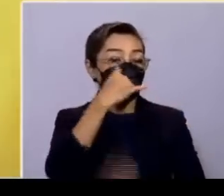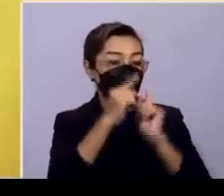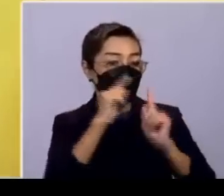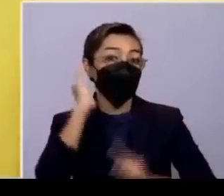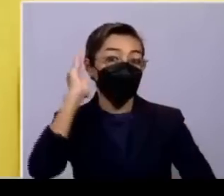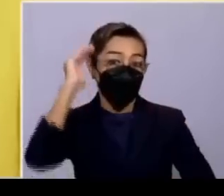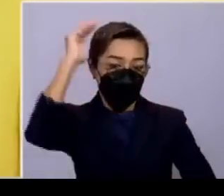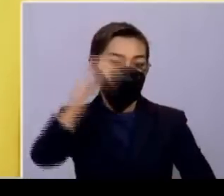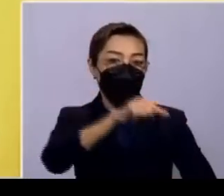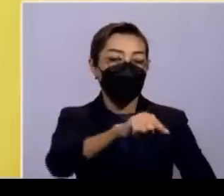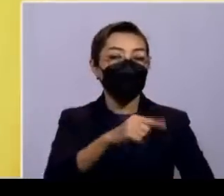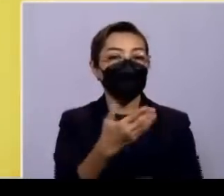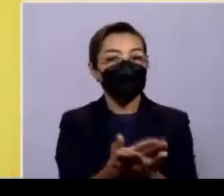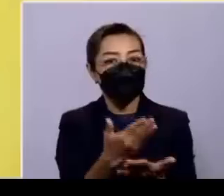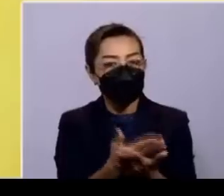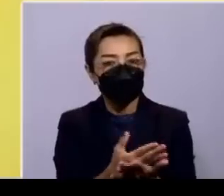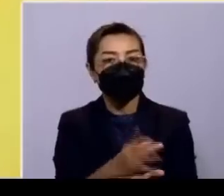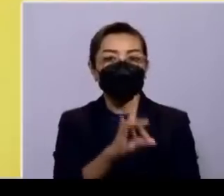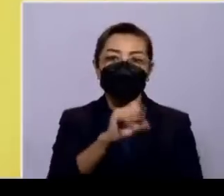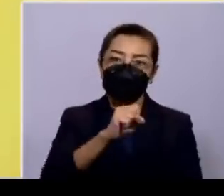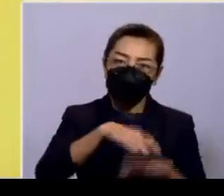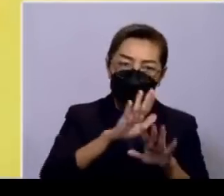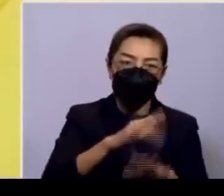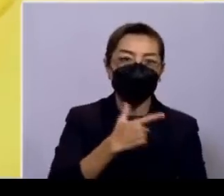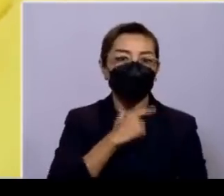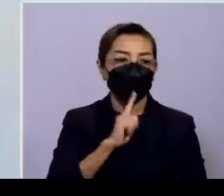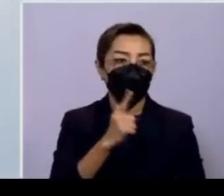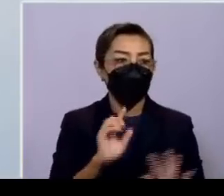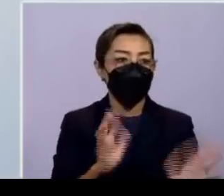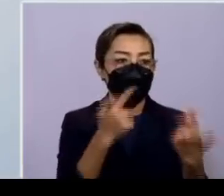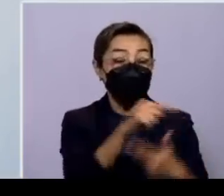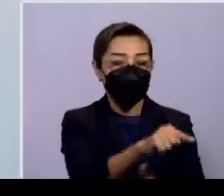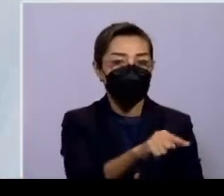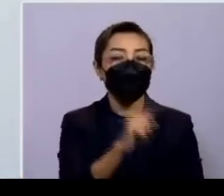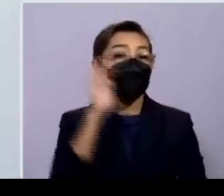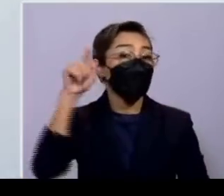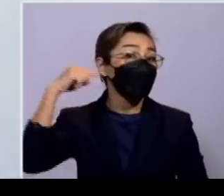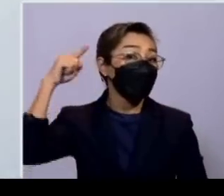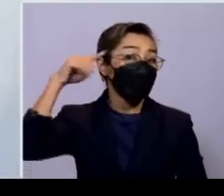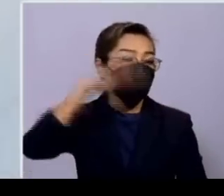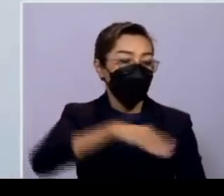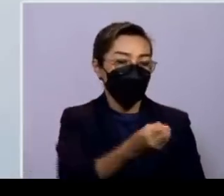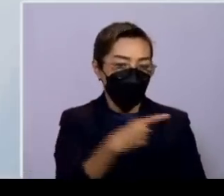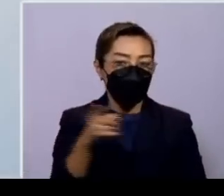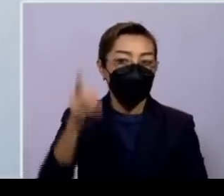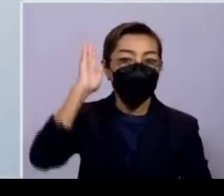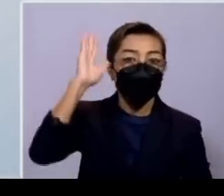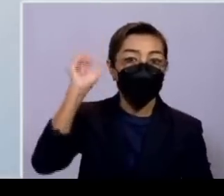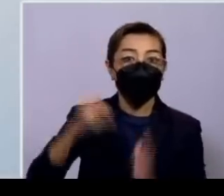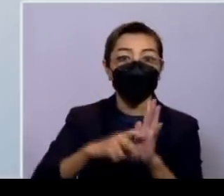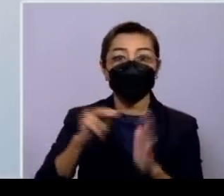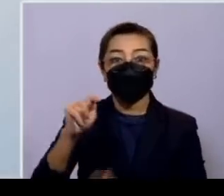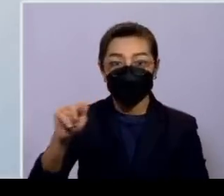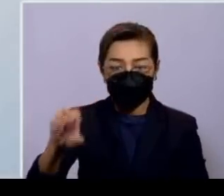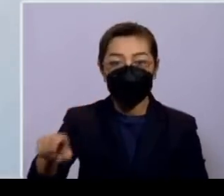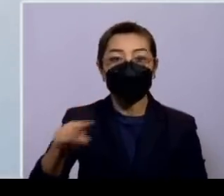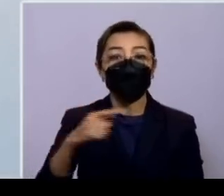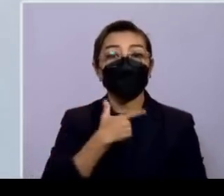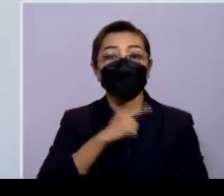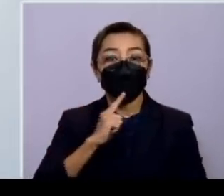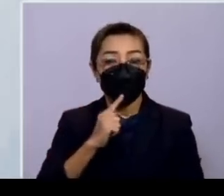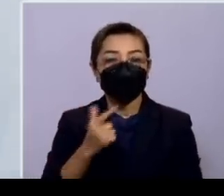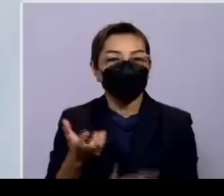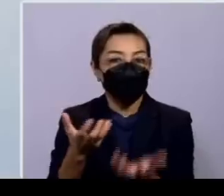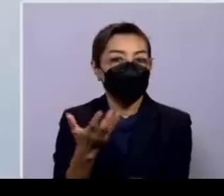คือทางพี่ยิ่งยศบอกว่าน้องสาวเล่าให้ฟังว่าสันติเนี่ยเอาเงินไป8แสนกับของรถประมาณ 15บาทแล้วหลังจากการทุกอย่างให้ต่อ